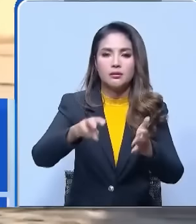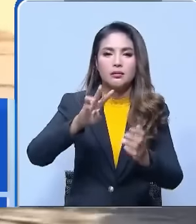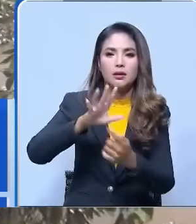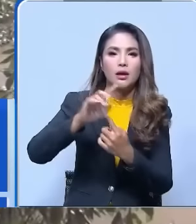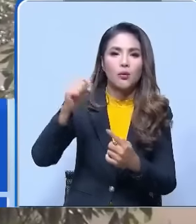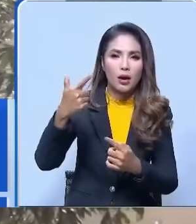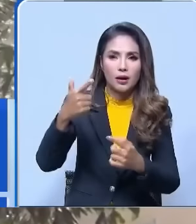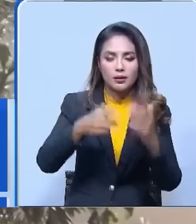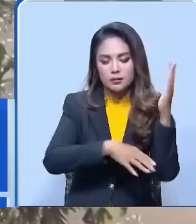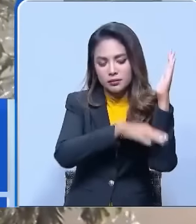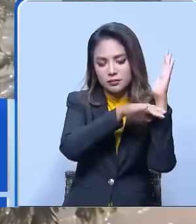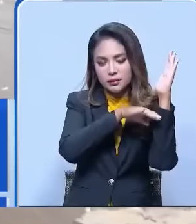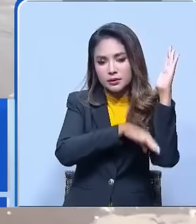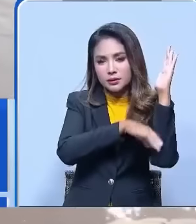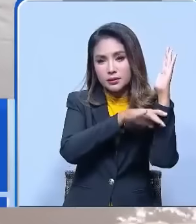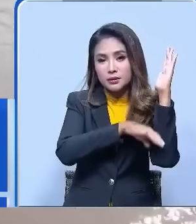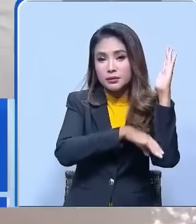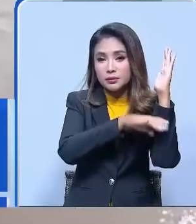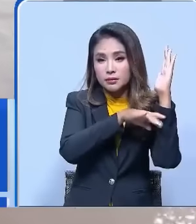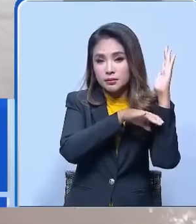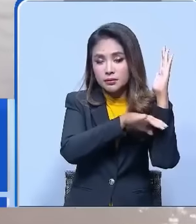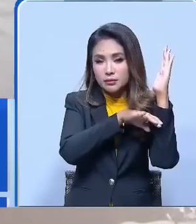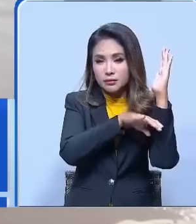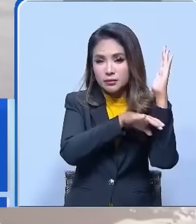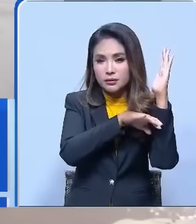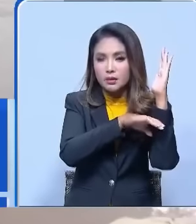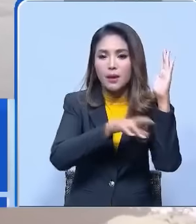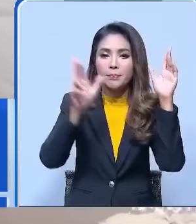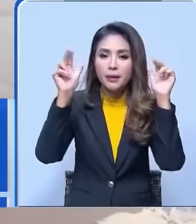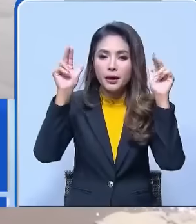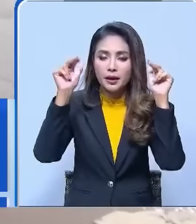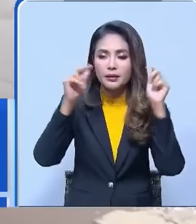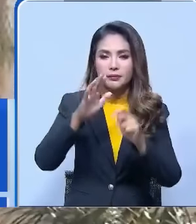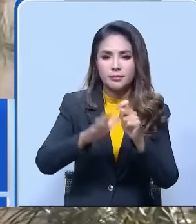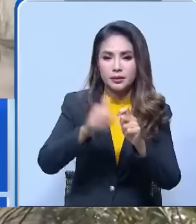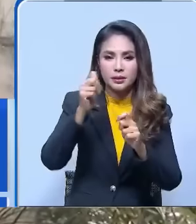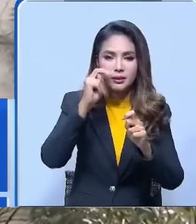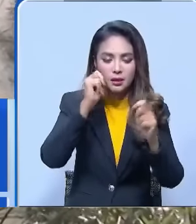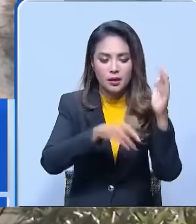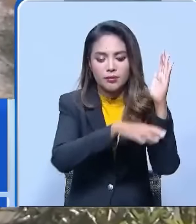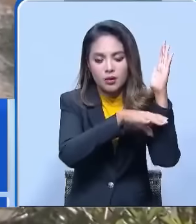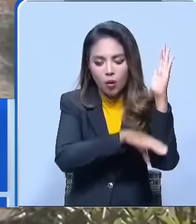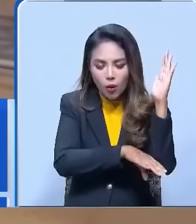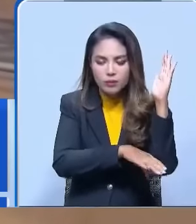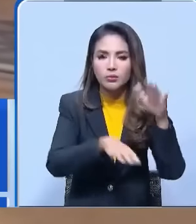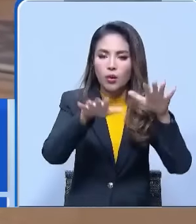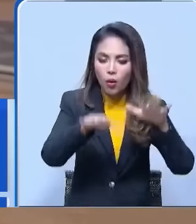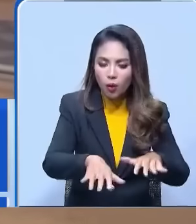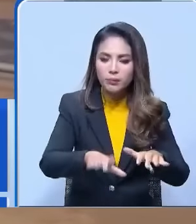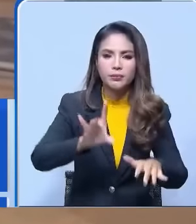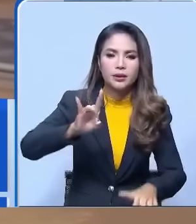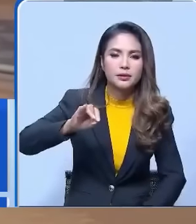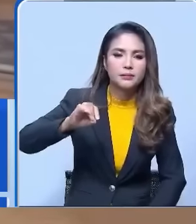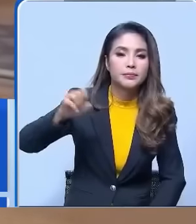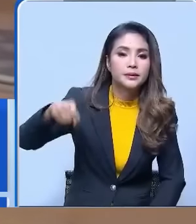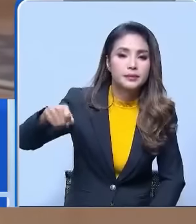น้ำสะพานเศรษฐวารีเขตเทศบาลนครลำปางเนี่ยปริมาณน้ำลดลงกว่า80เซนติเมตรหลังจากเขื่อนกิ่วลมลดการระบ